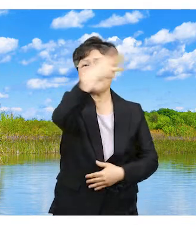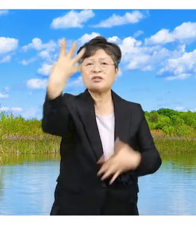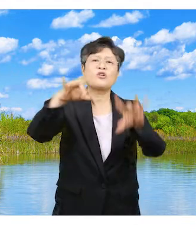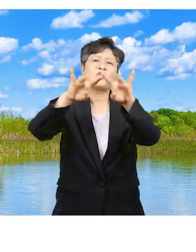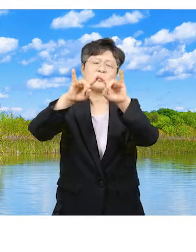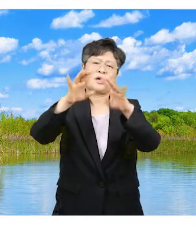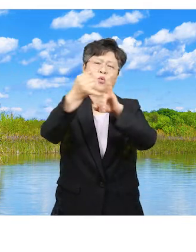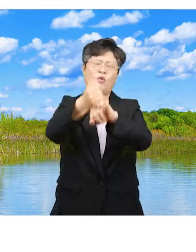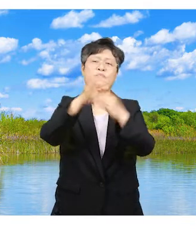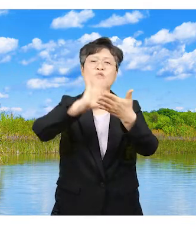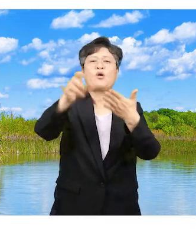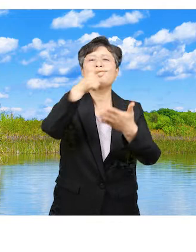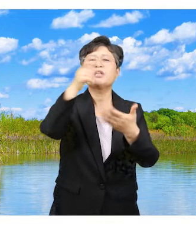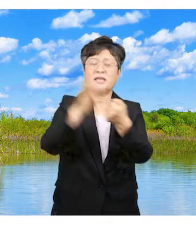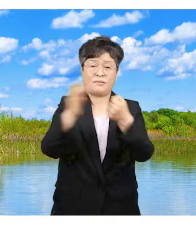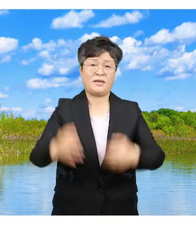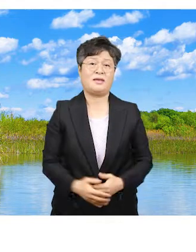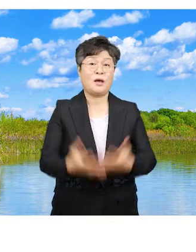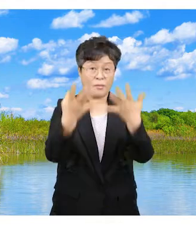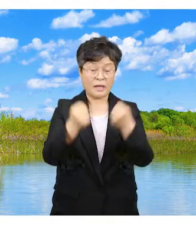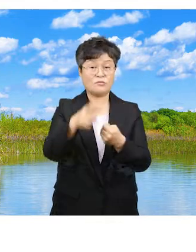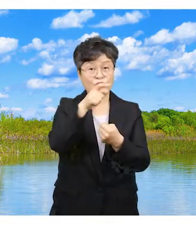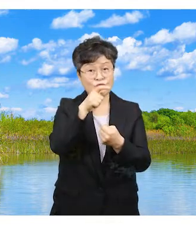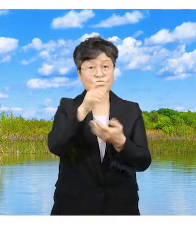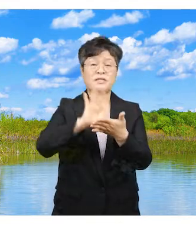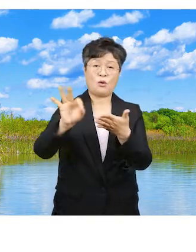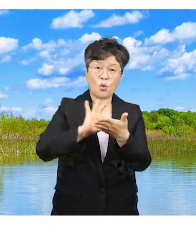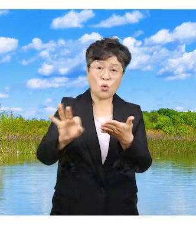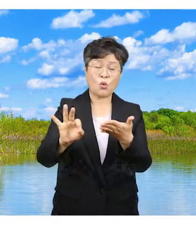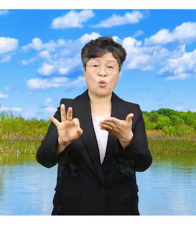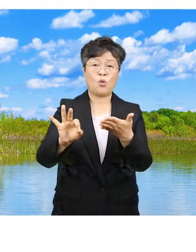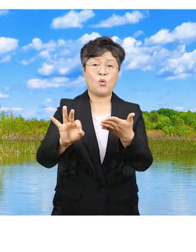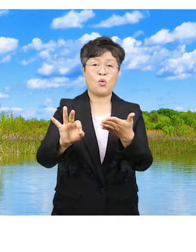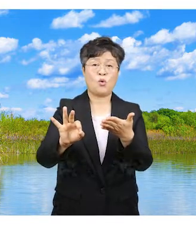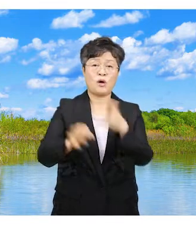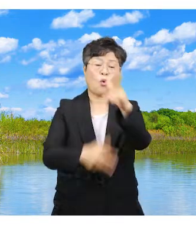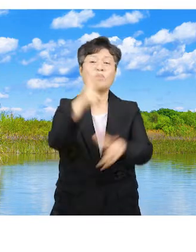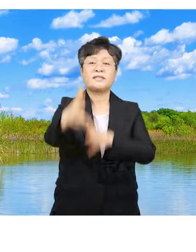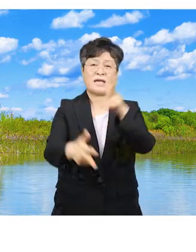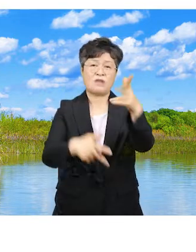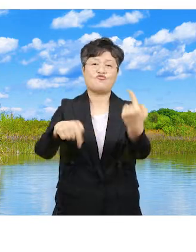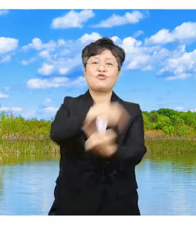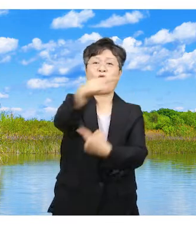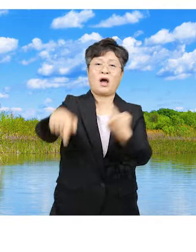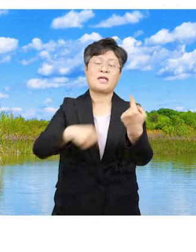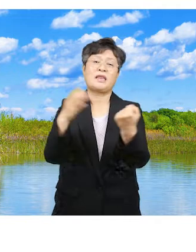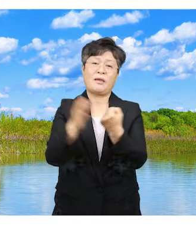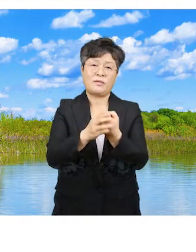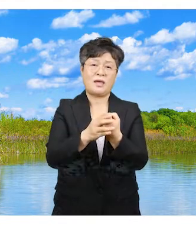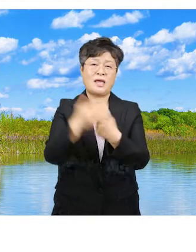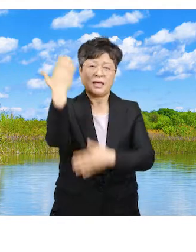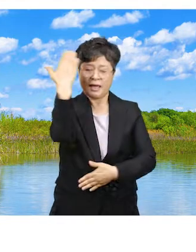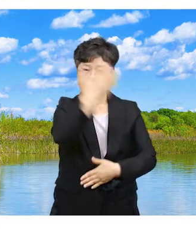마찬가지죠. 이 원천천에 있는 그런 많은 그런 용수의 물로 인해서 공장을 아름답게 운영할 수 있기 때문에